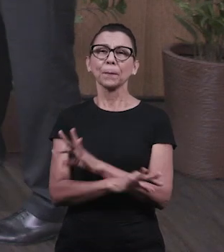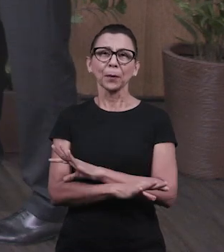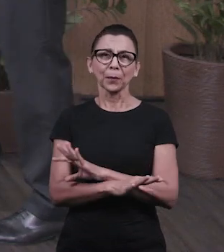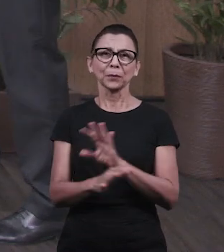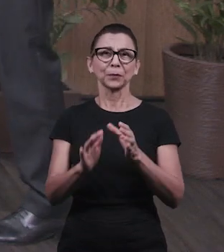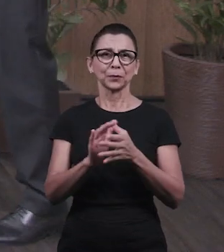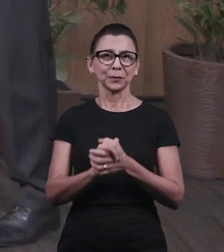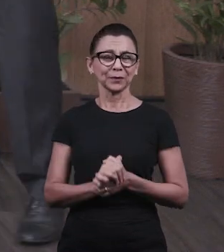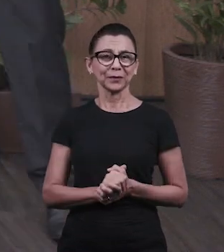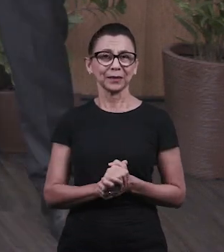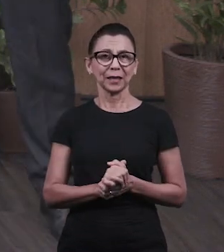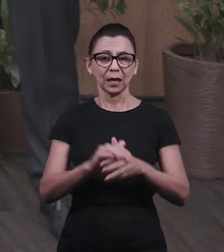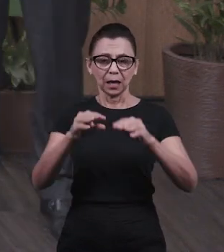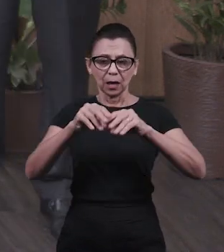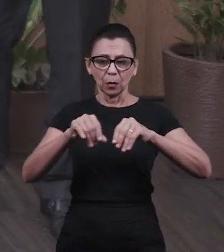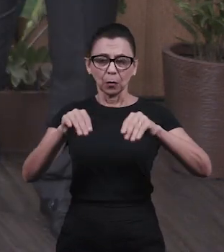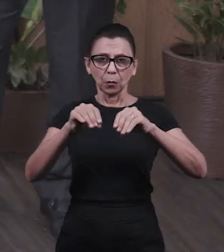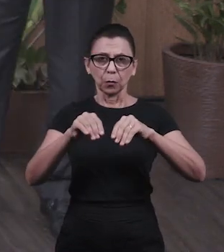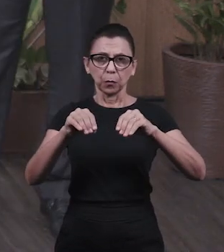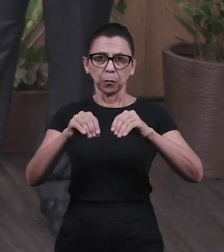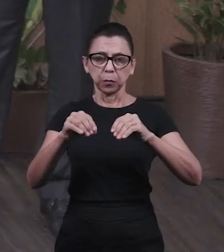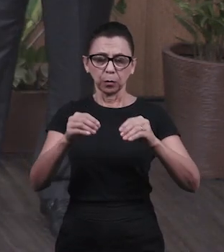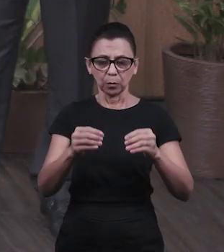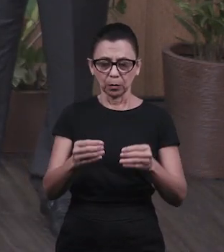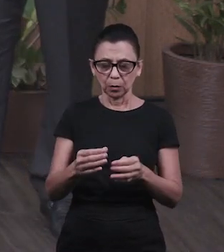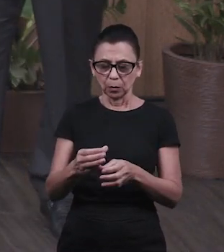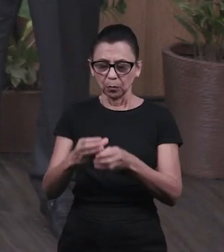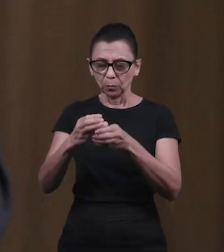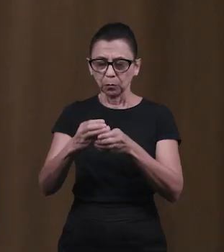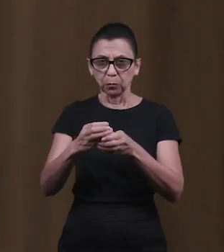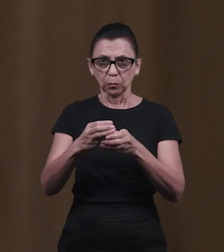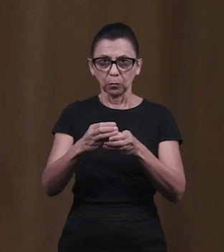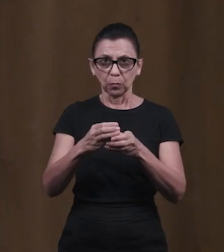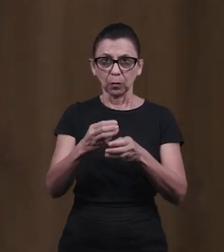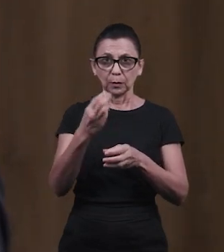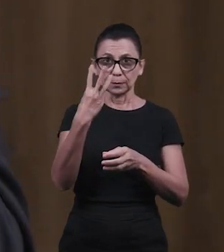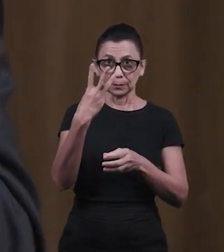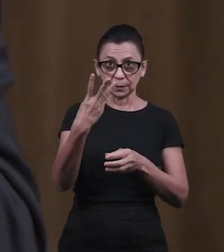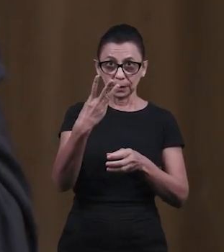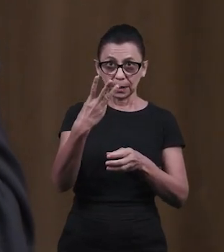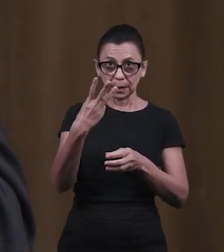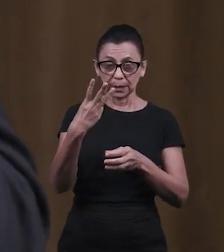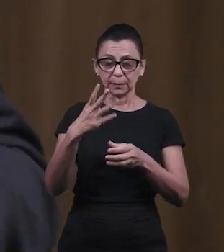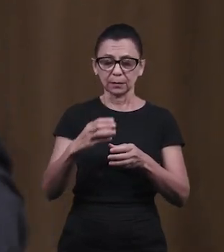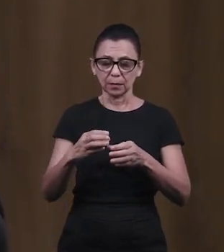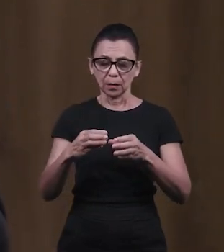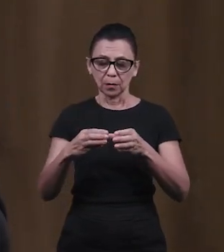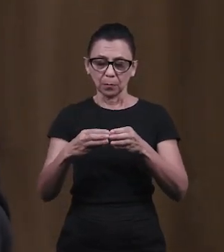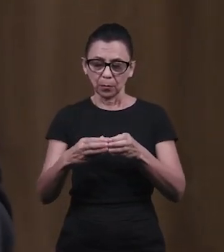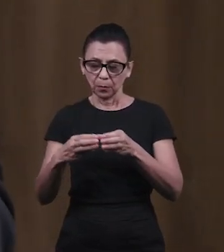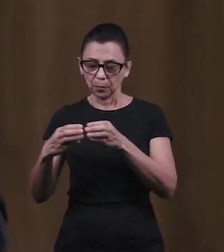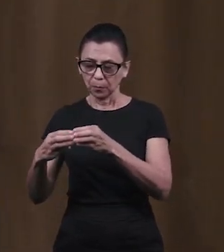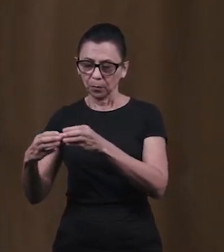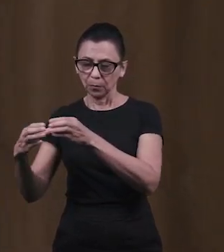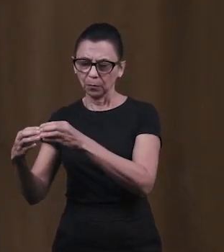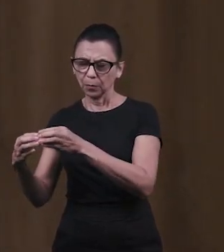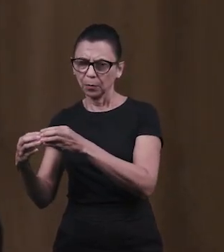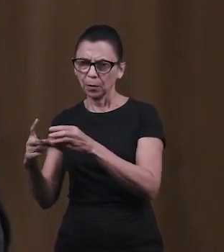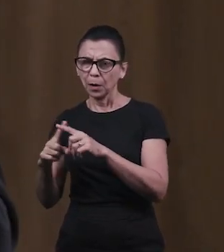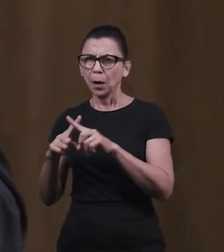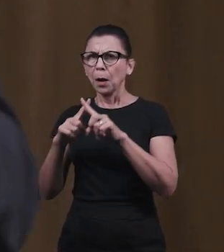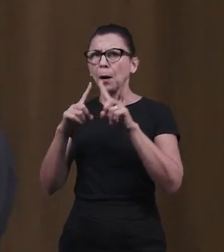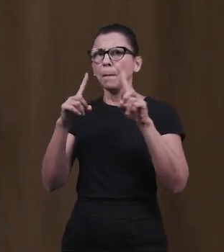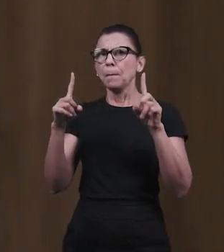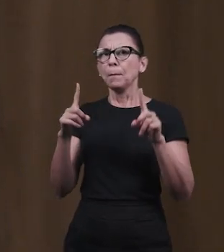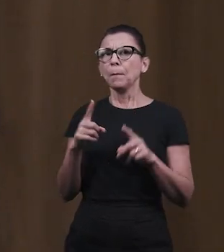уже отмерена, мука уже была отмерена. Но одна женщина пришла и внесла